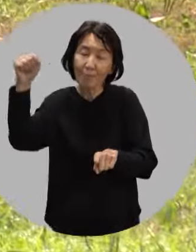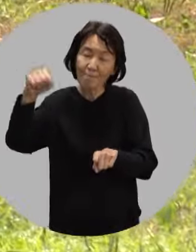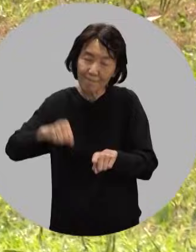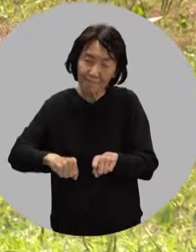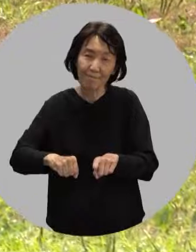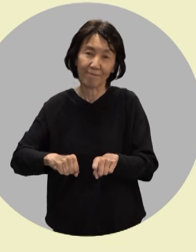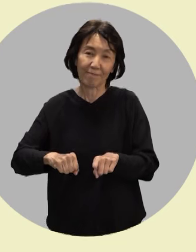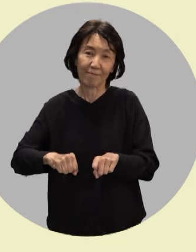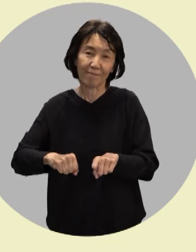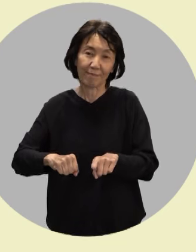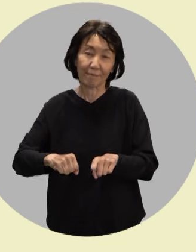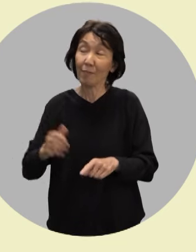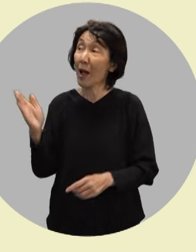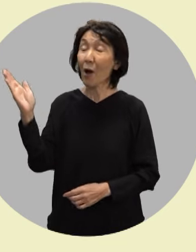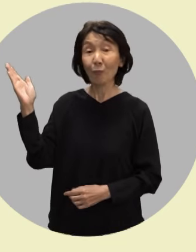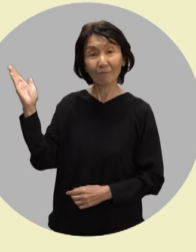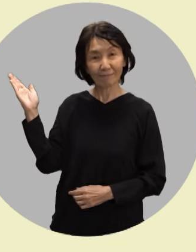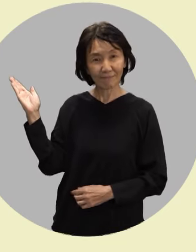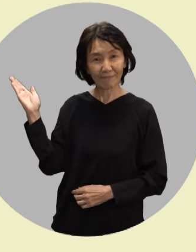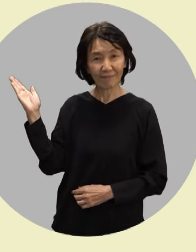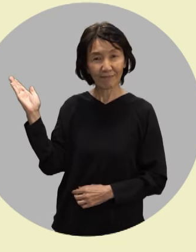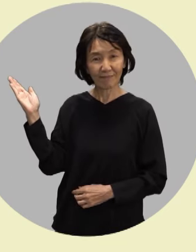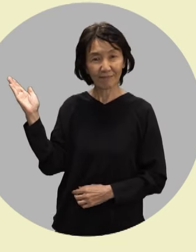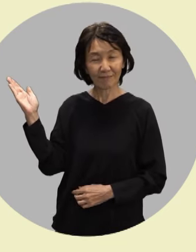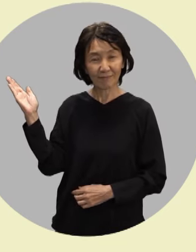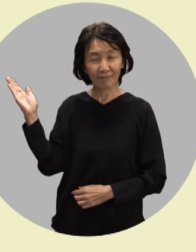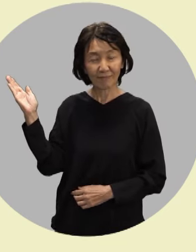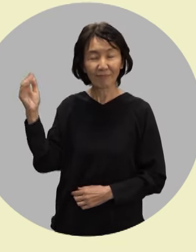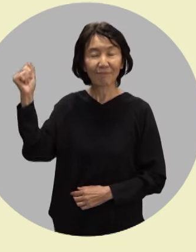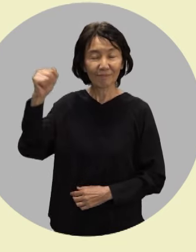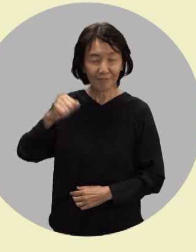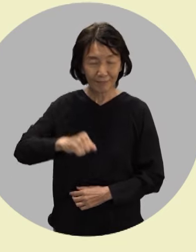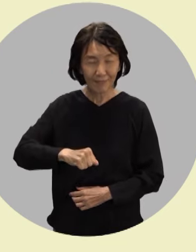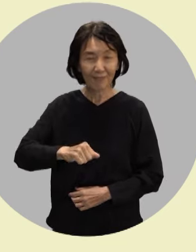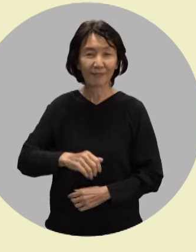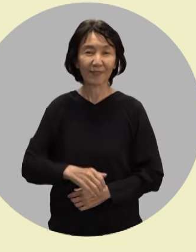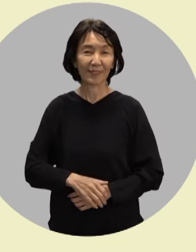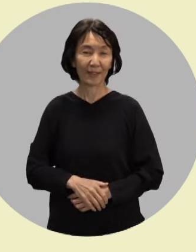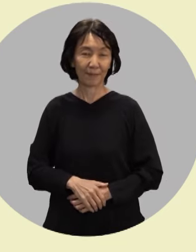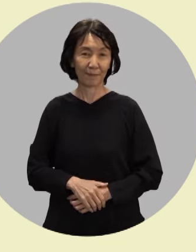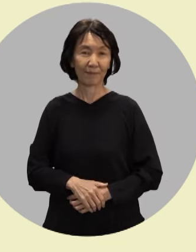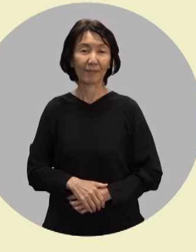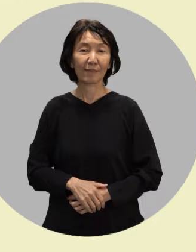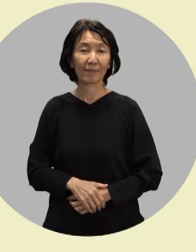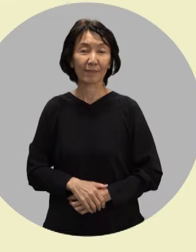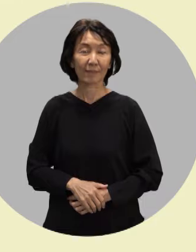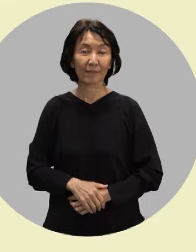のみとしていましたが、ご覧の公園でも犬と一緒に入れるようになりました。